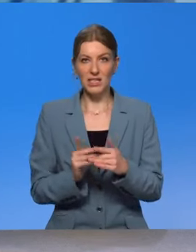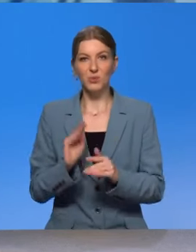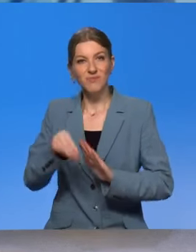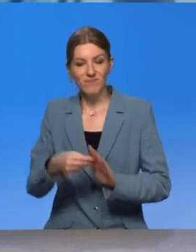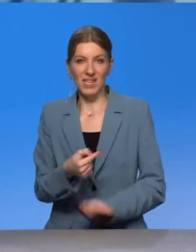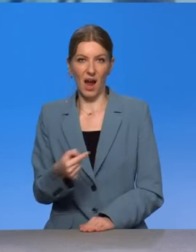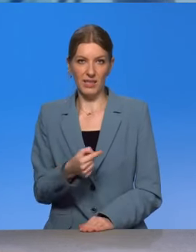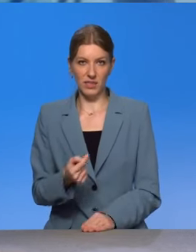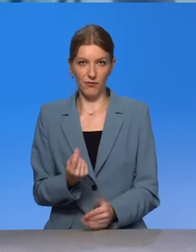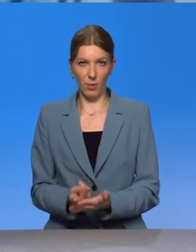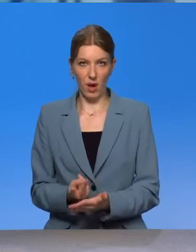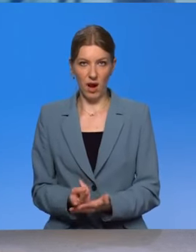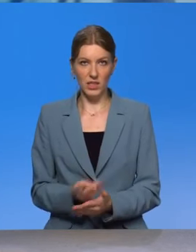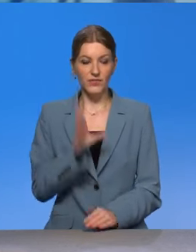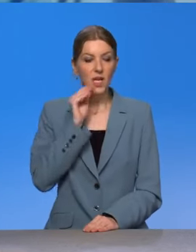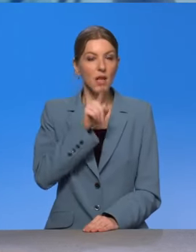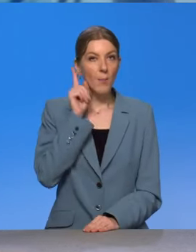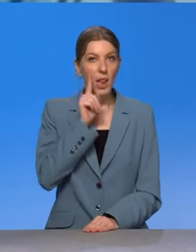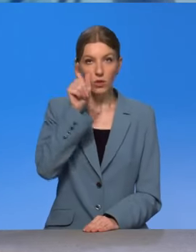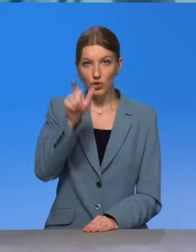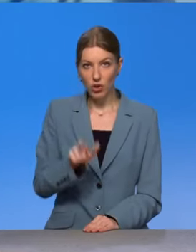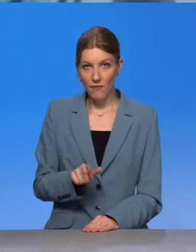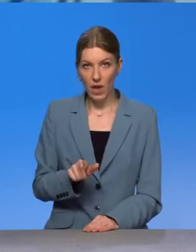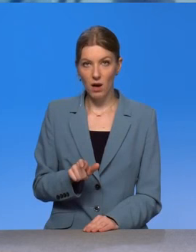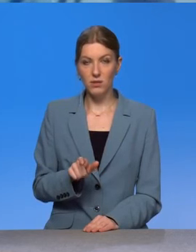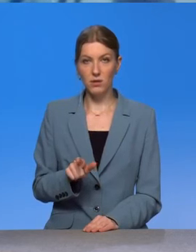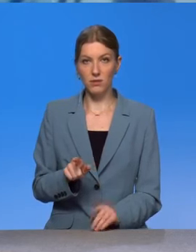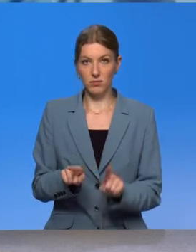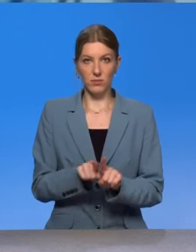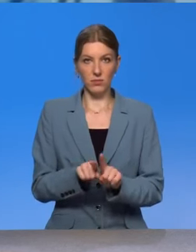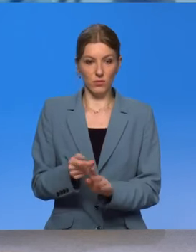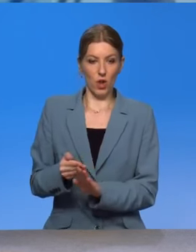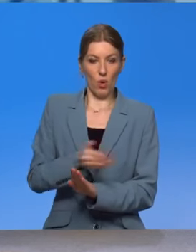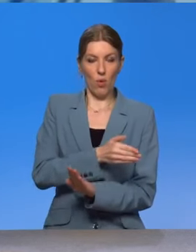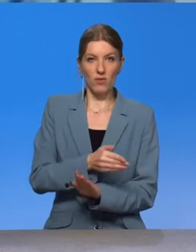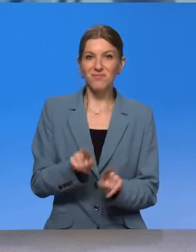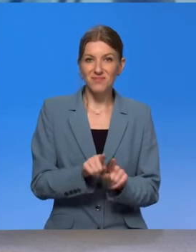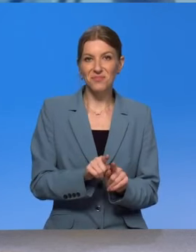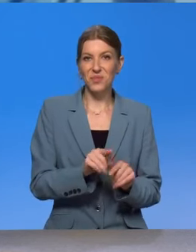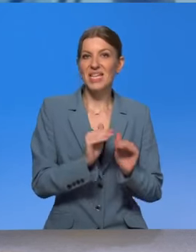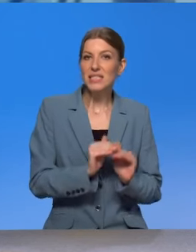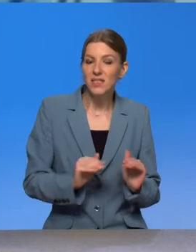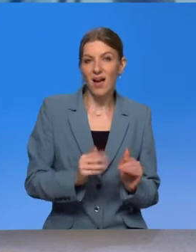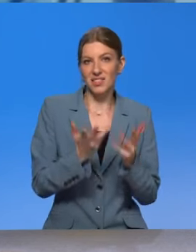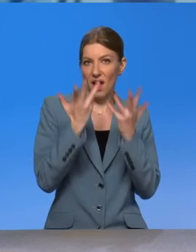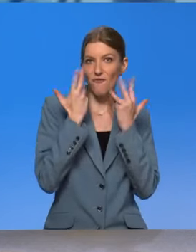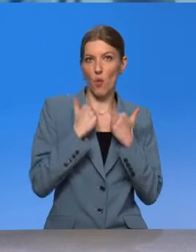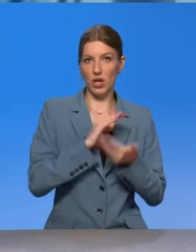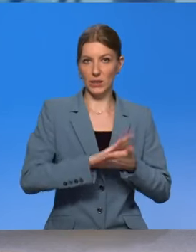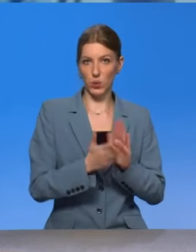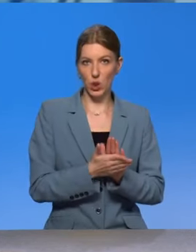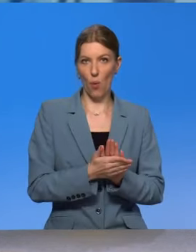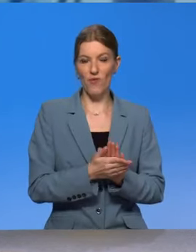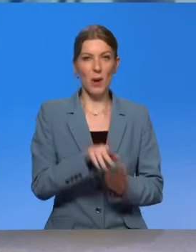И молодой человек, выходя из таких достаточно комфортных детских условий, подростковых условий, школьных, во